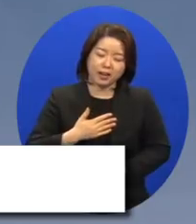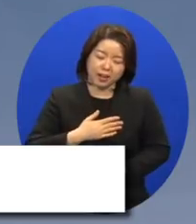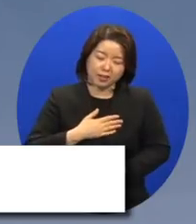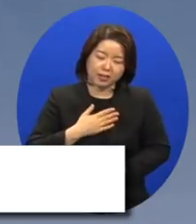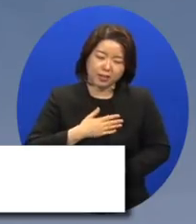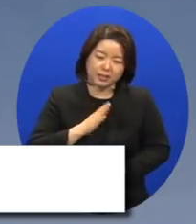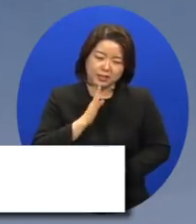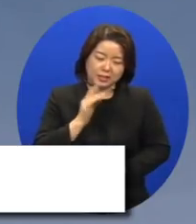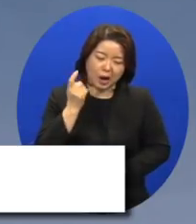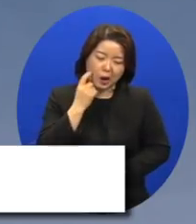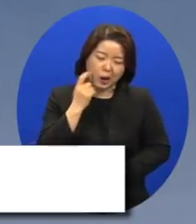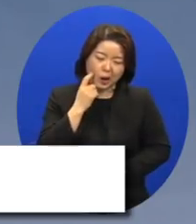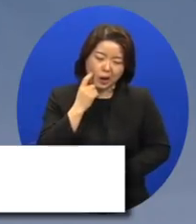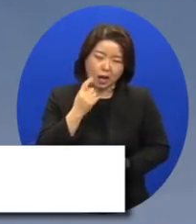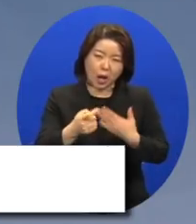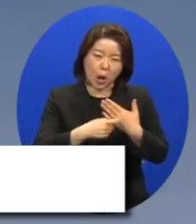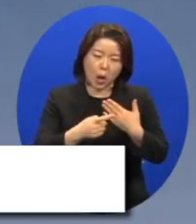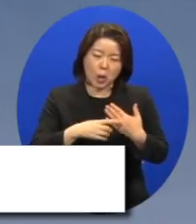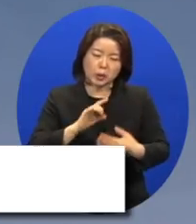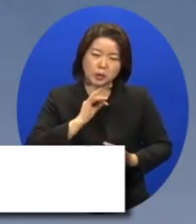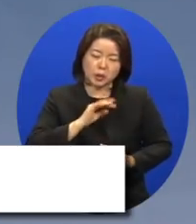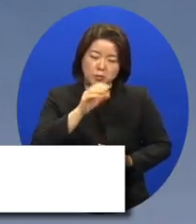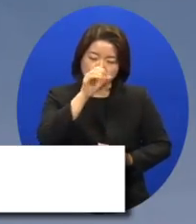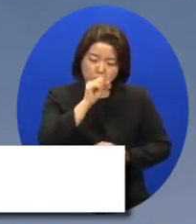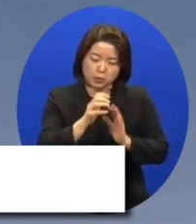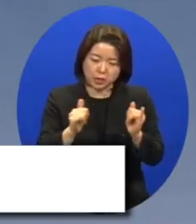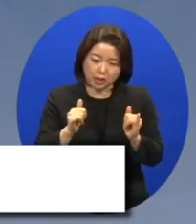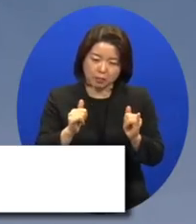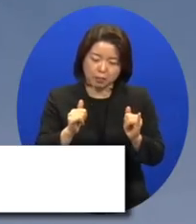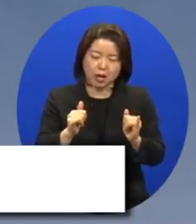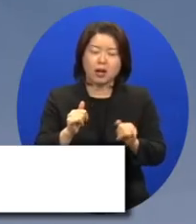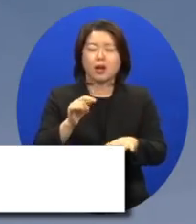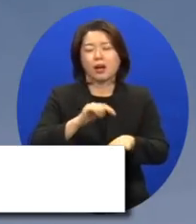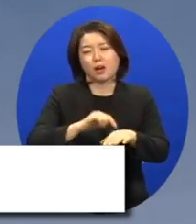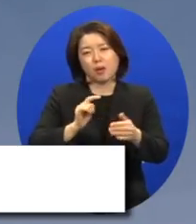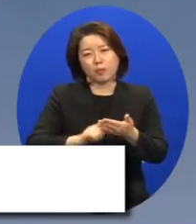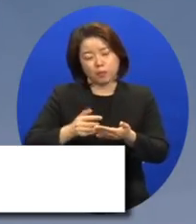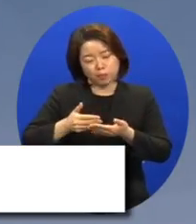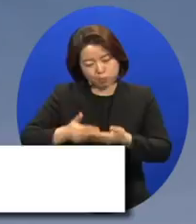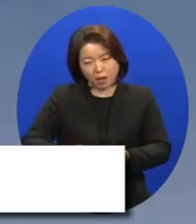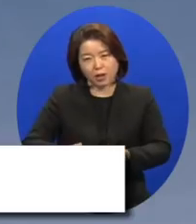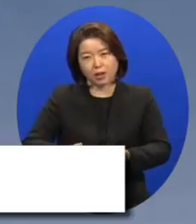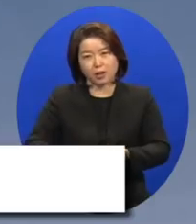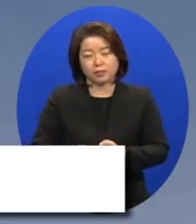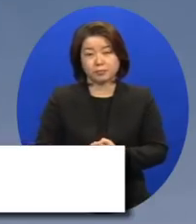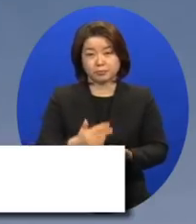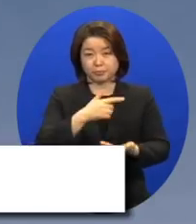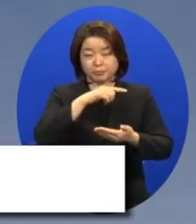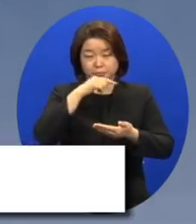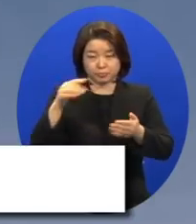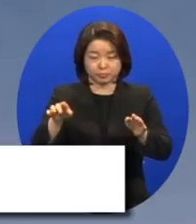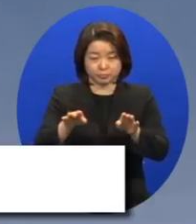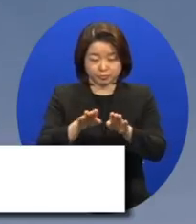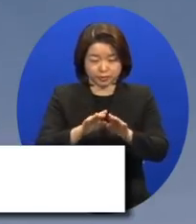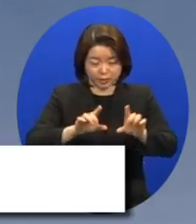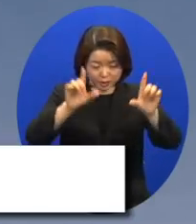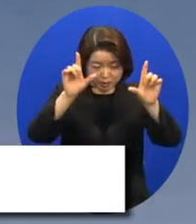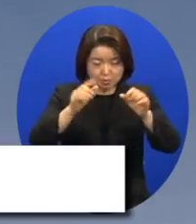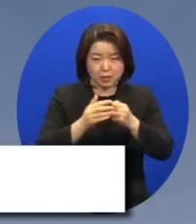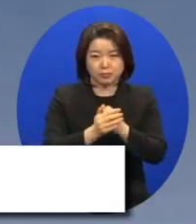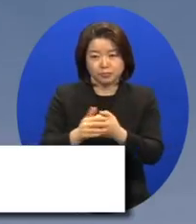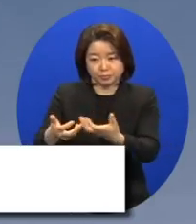구나 너무너무 마음이 무거웠습니다 주일 예배를 드리고 분만 공부시간에